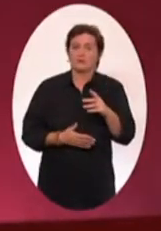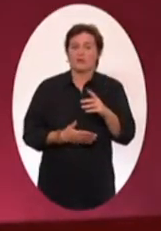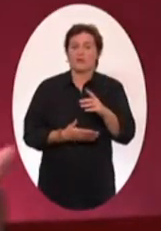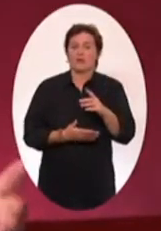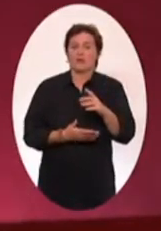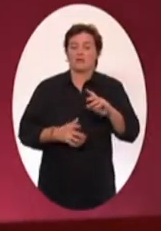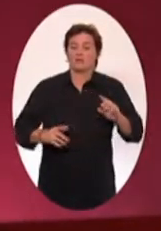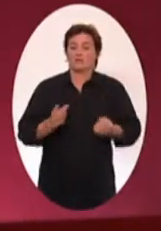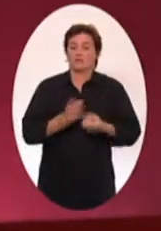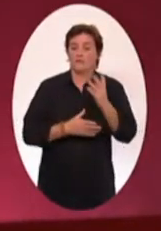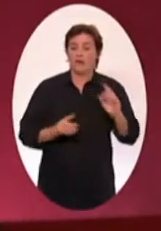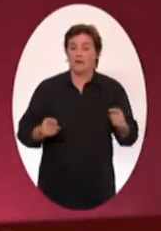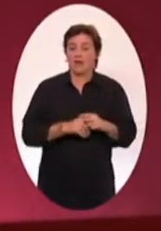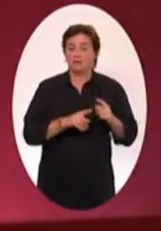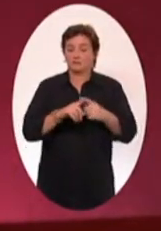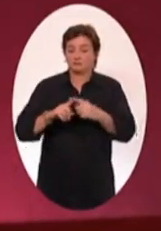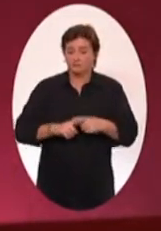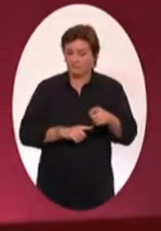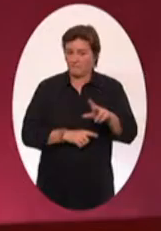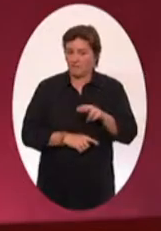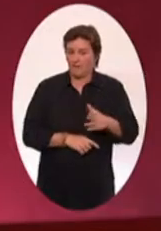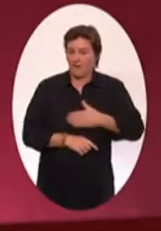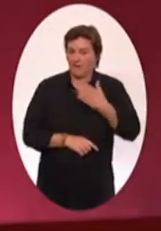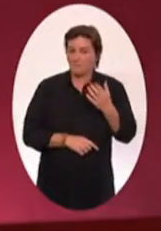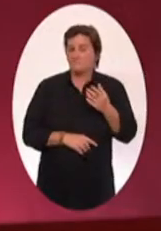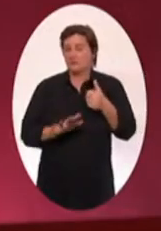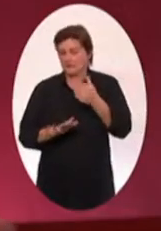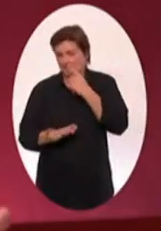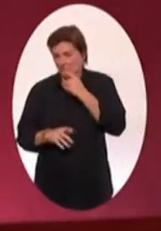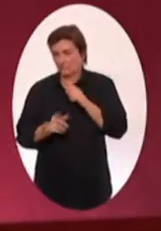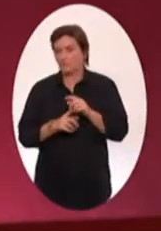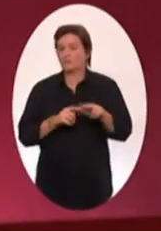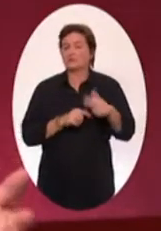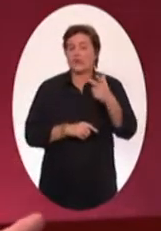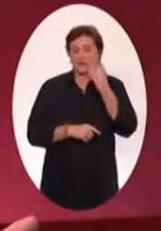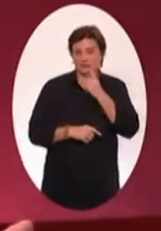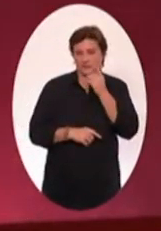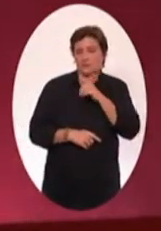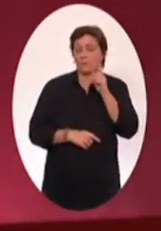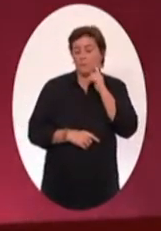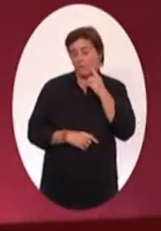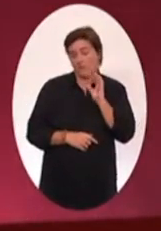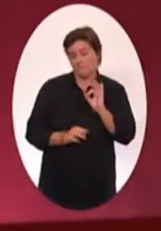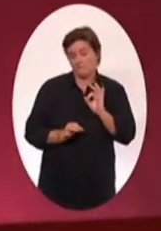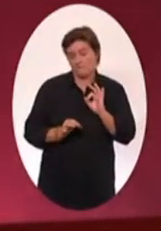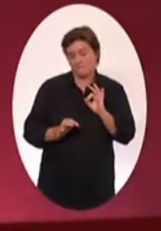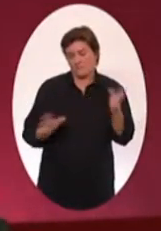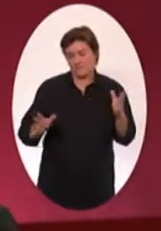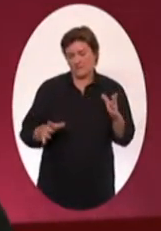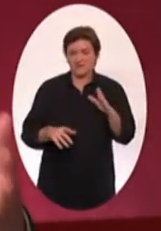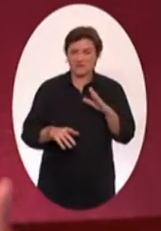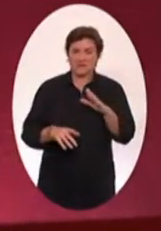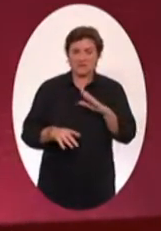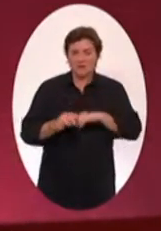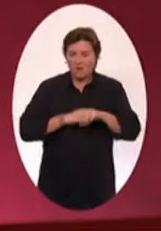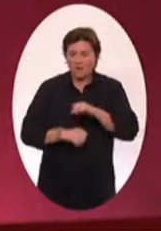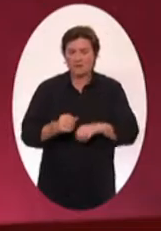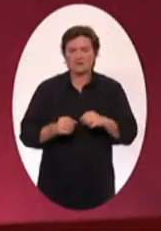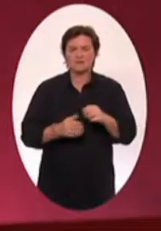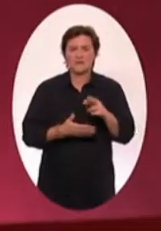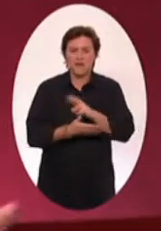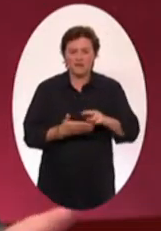décembre au soir et le 13 décembre encore davantage. Et on va voir ce que donne l'amateurisme d'avoir fait d'énormes